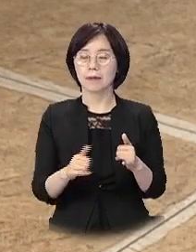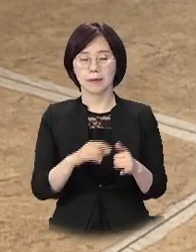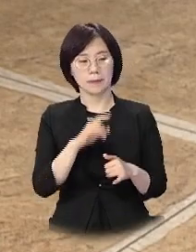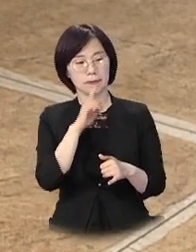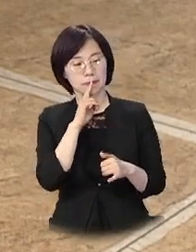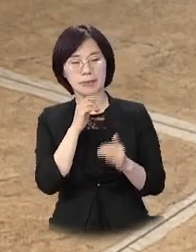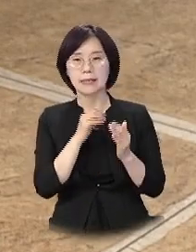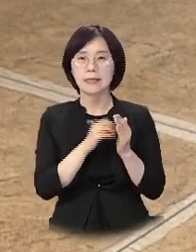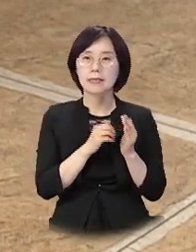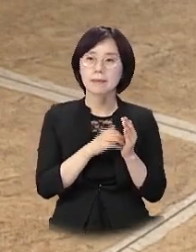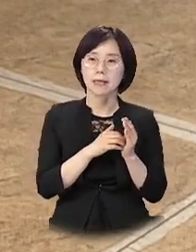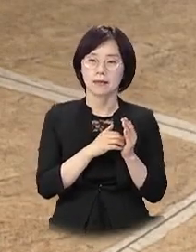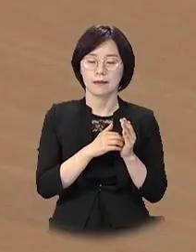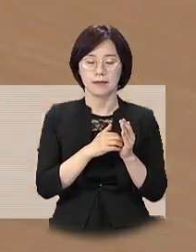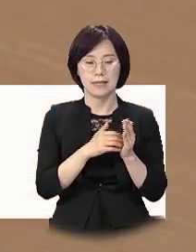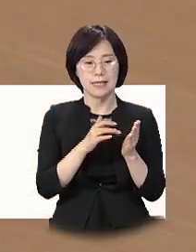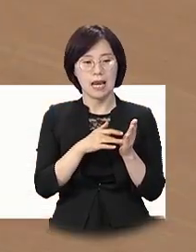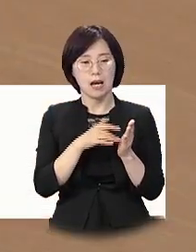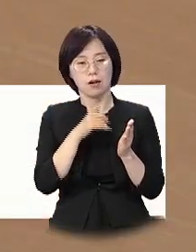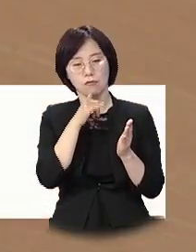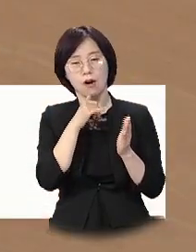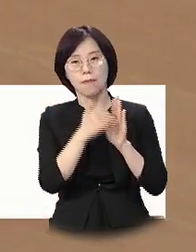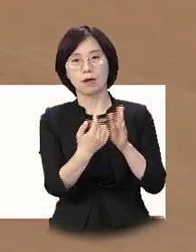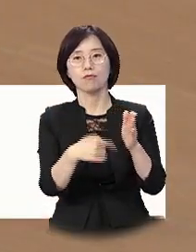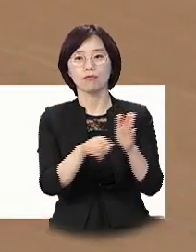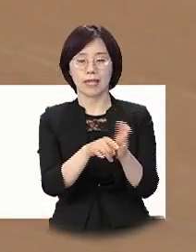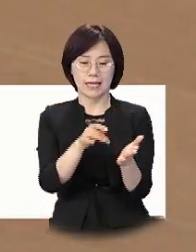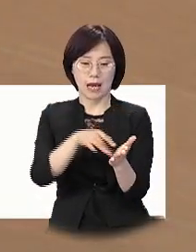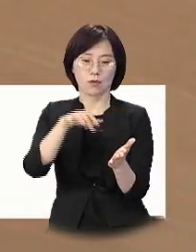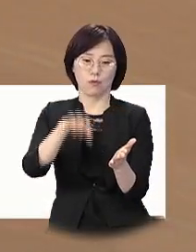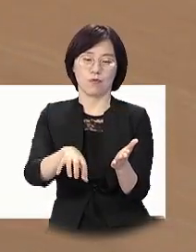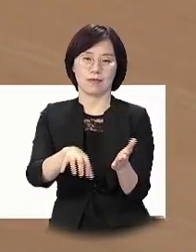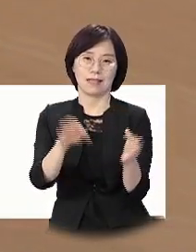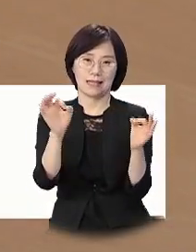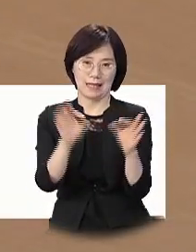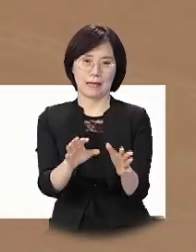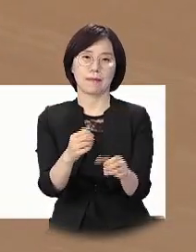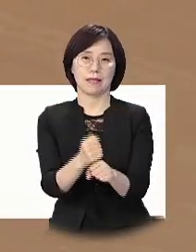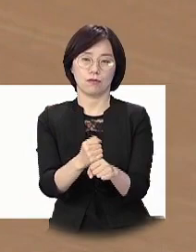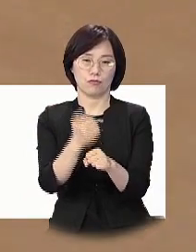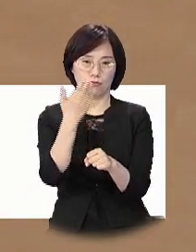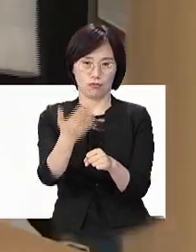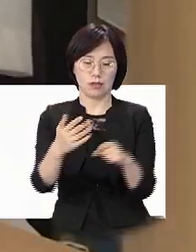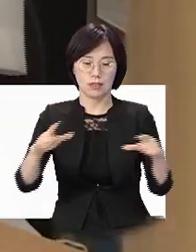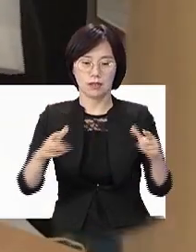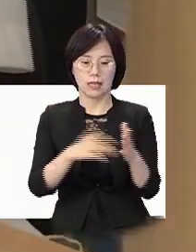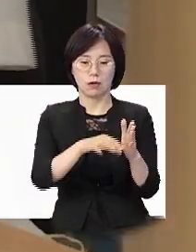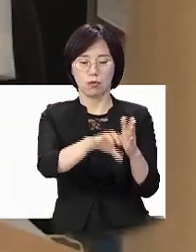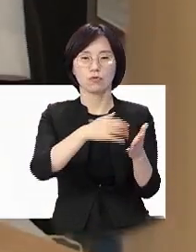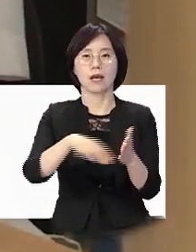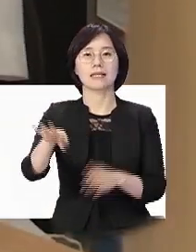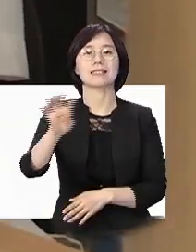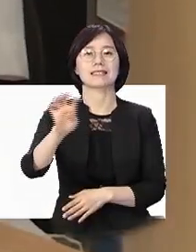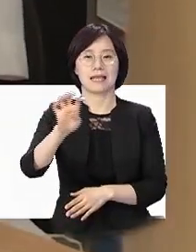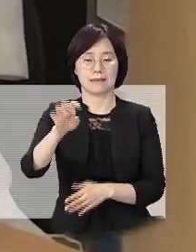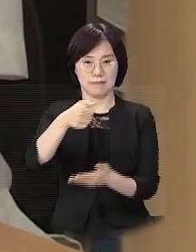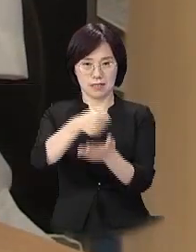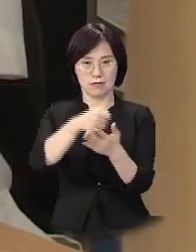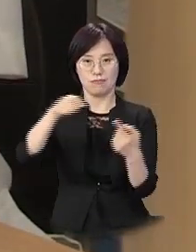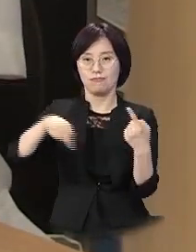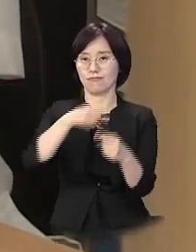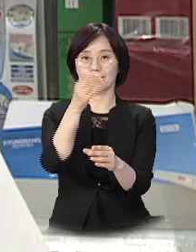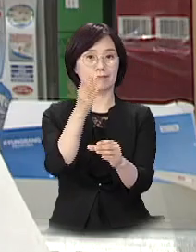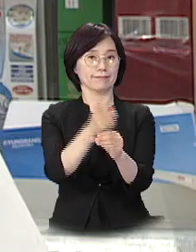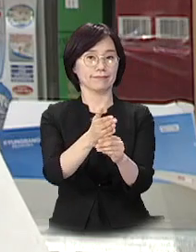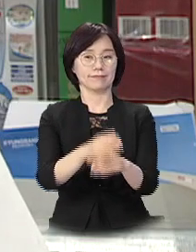시시하는 약물 중독을 예방하기 위해 약국 문턱을 낮춘 것으로 대구 지역 약국 40여 곳이 마중약국으로 지정돼 운영